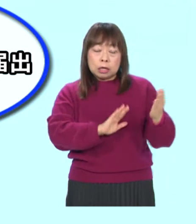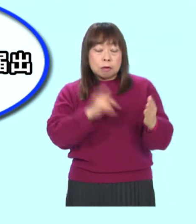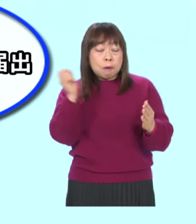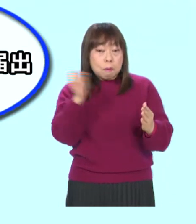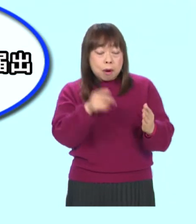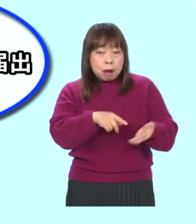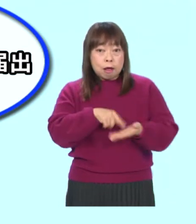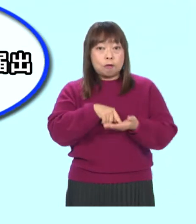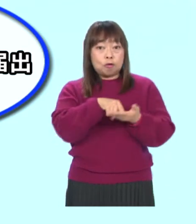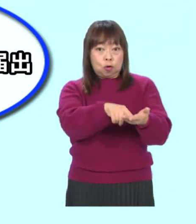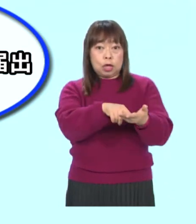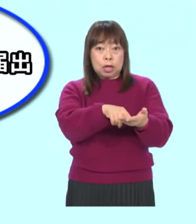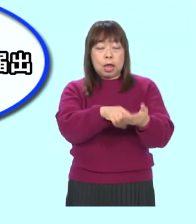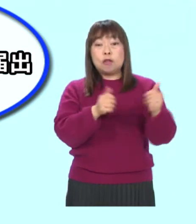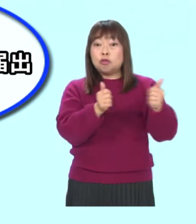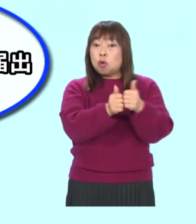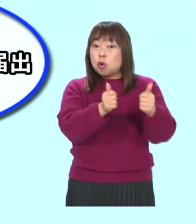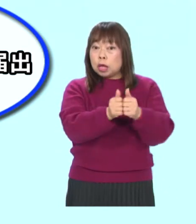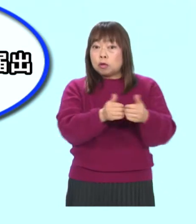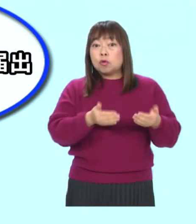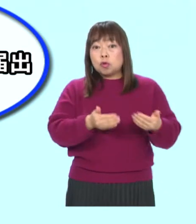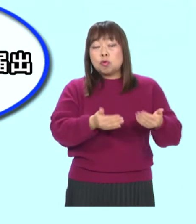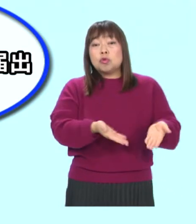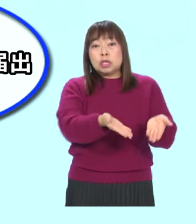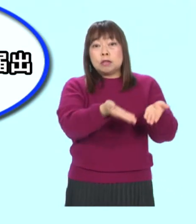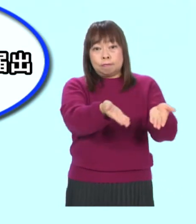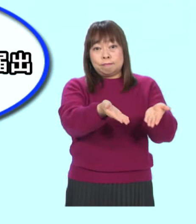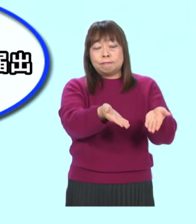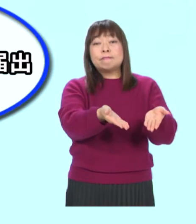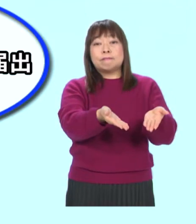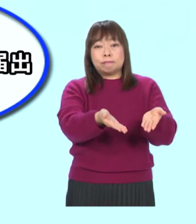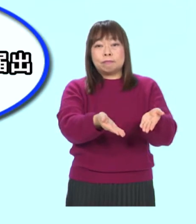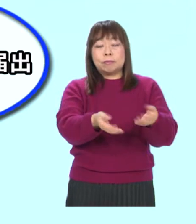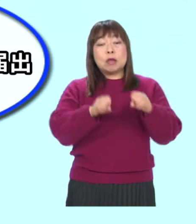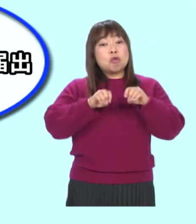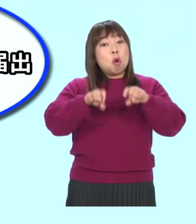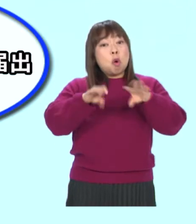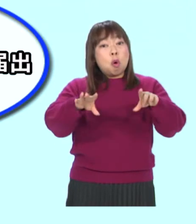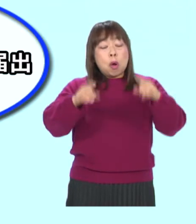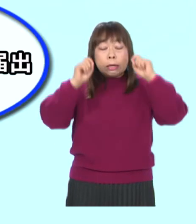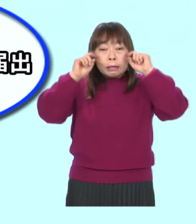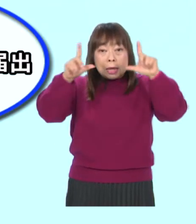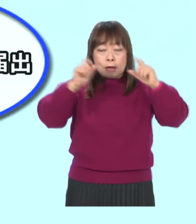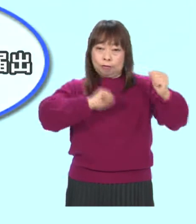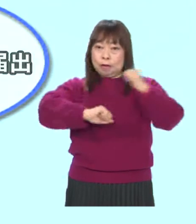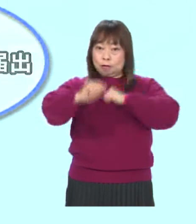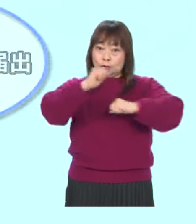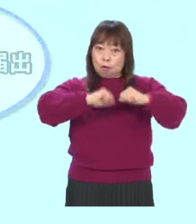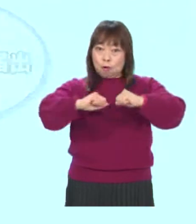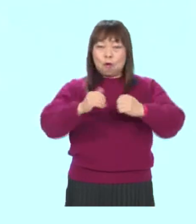出、相談の促進について広報啓発活動を進めています。